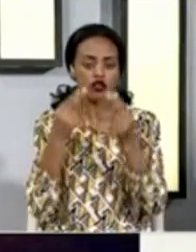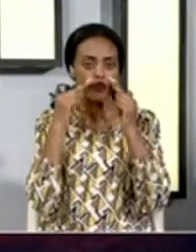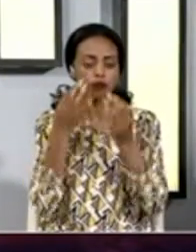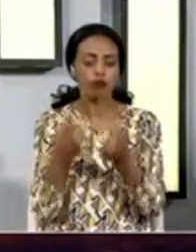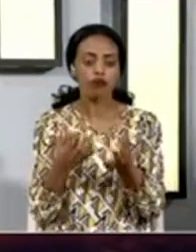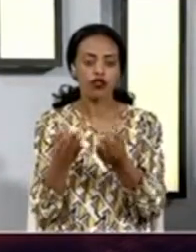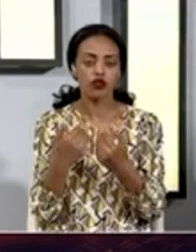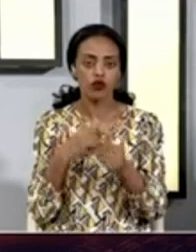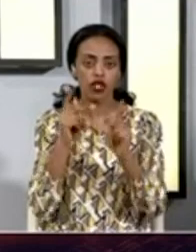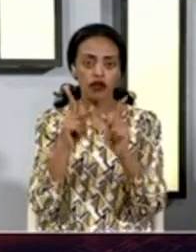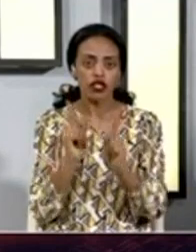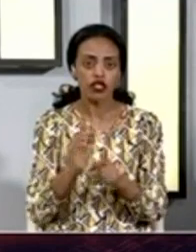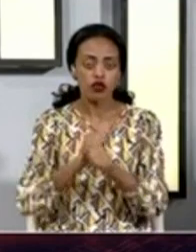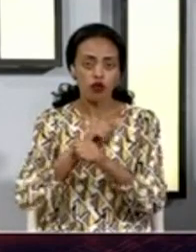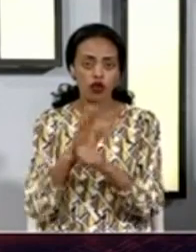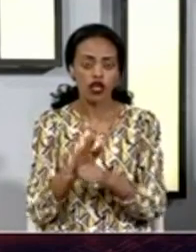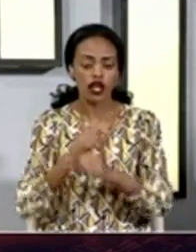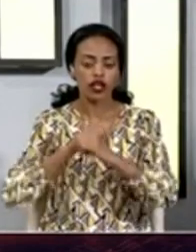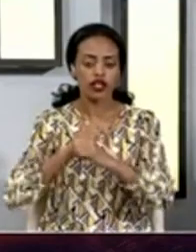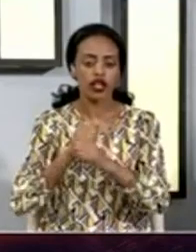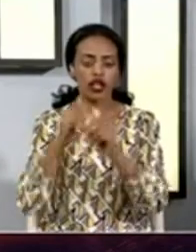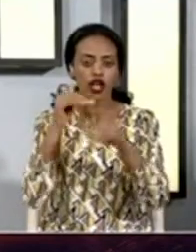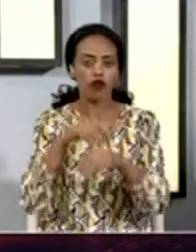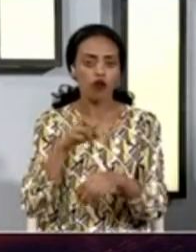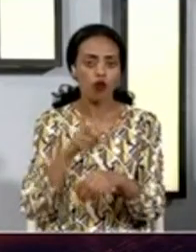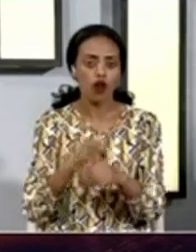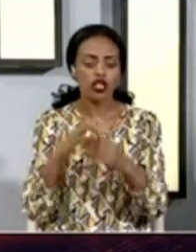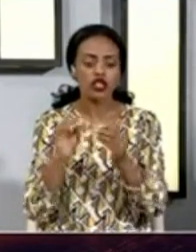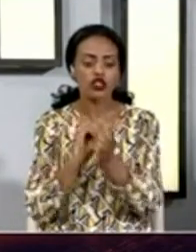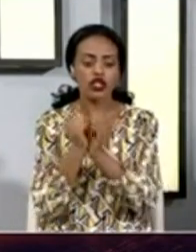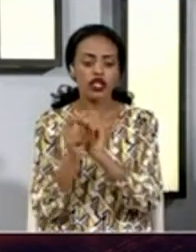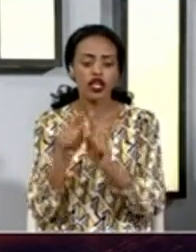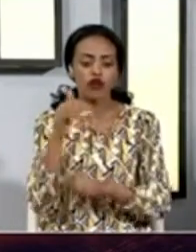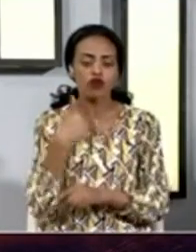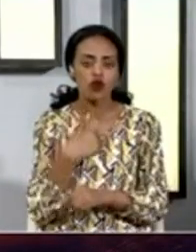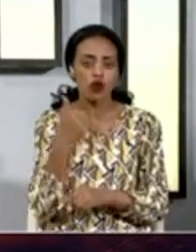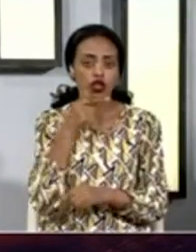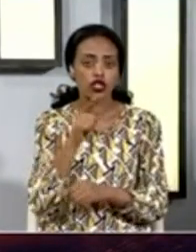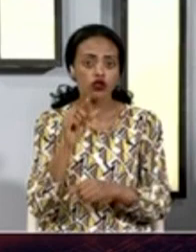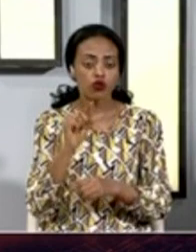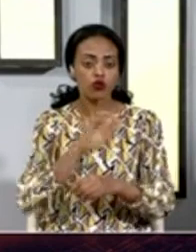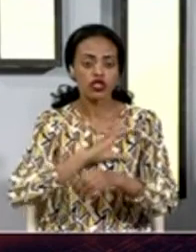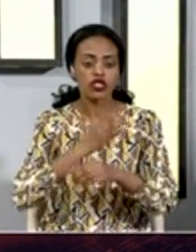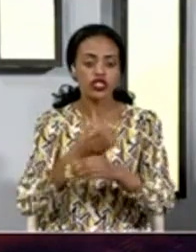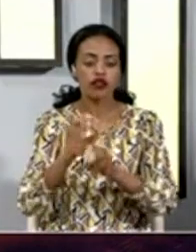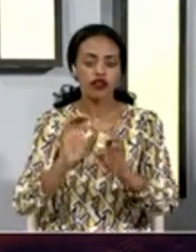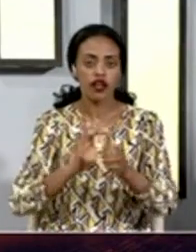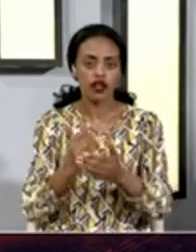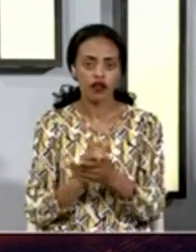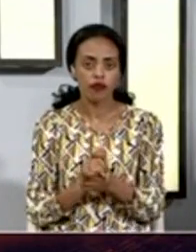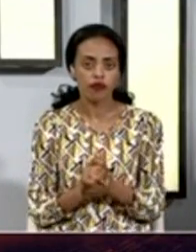መግለፂ ሂብሎም። ሕብረተሰብ ለበዳ ቫይረስ ኮሮና እናተኸላኸለ ኣብ እዋኑ ቅርሺ ክቐይር ከም ዘለዎ ድማ እቲ ንኡስ ግብሪ ሓይሊ ኣገንዚብሎም።